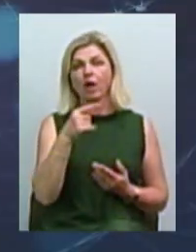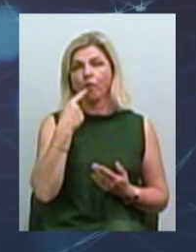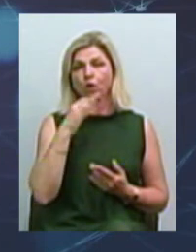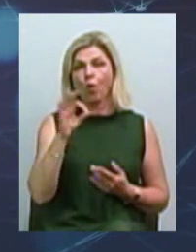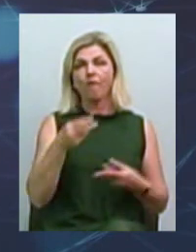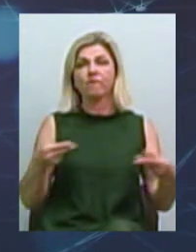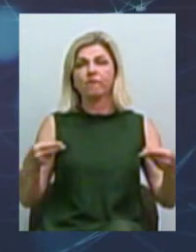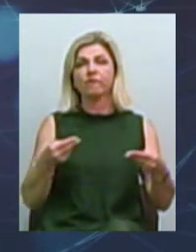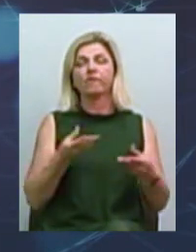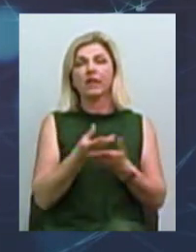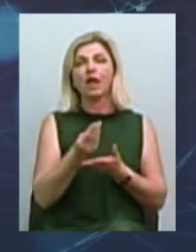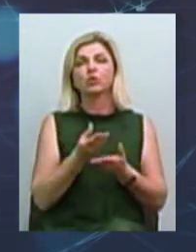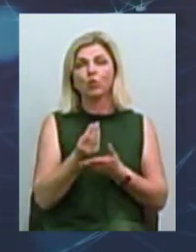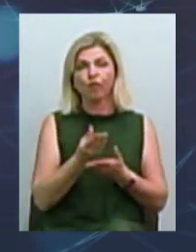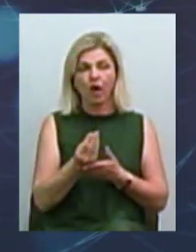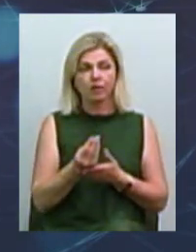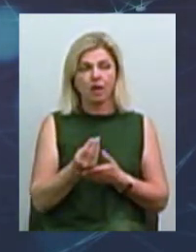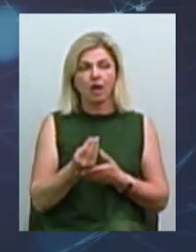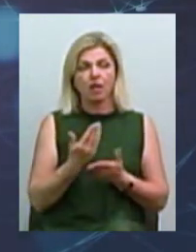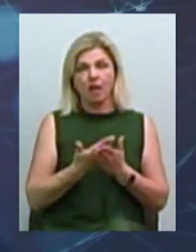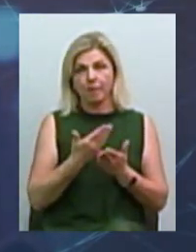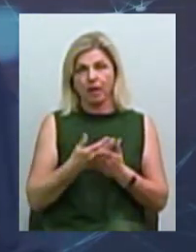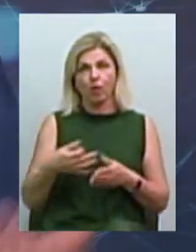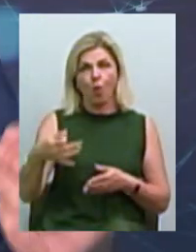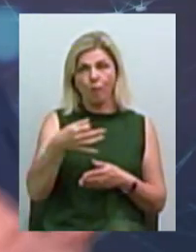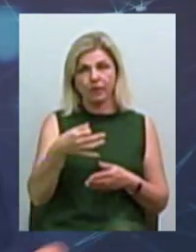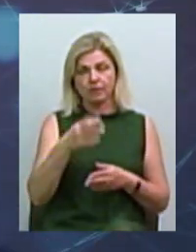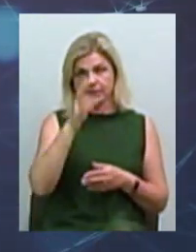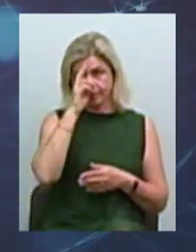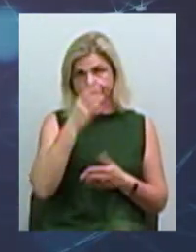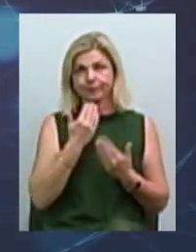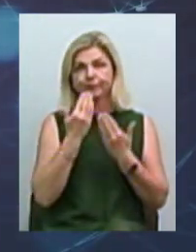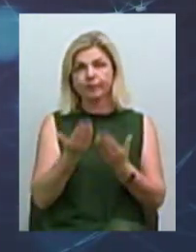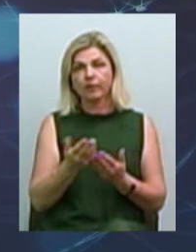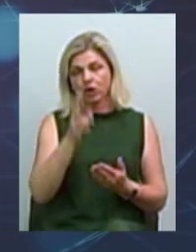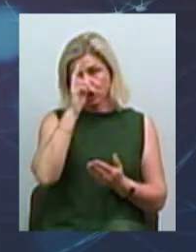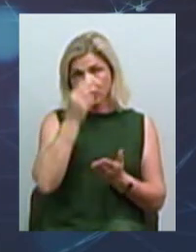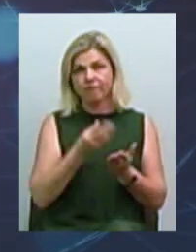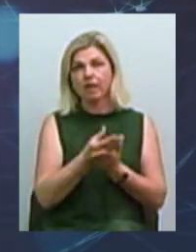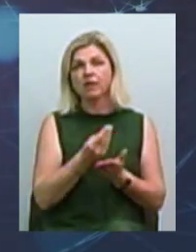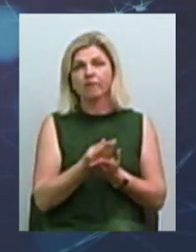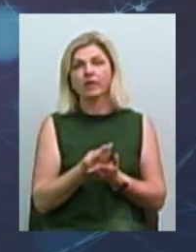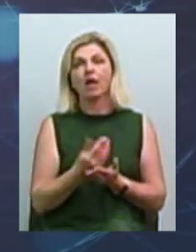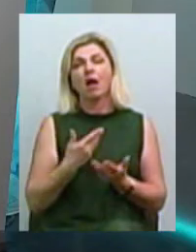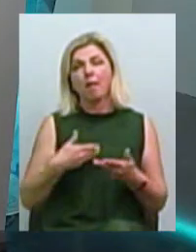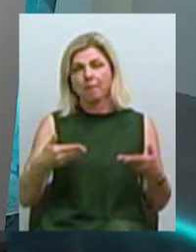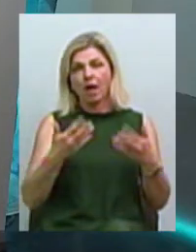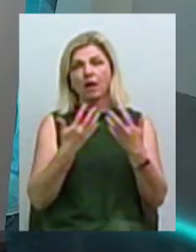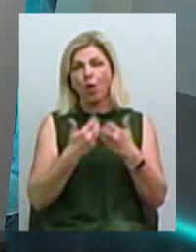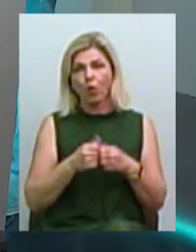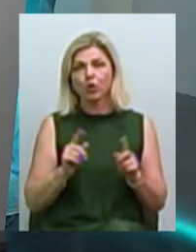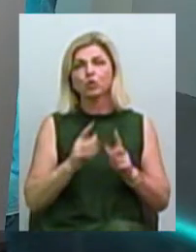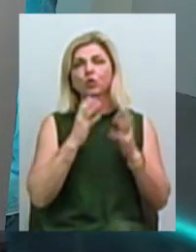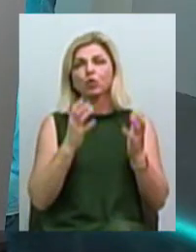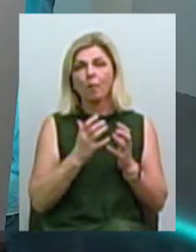фінансування райавтодорів, наприклад, області, державного фінансування, тобто про що йдеться? Ну, ми рахували, щоб утримувати облавтодор